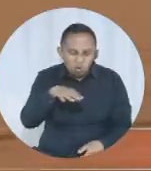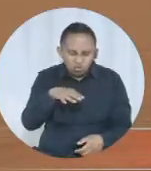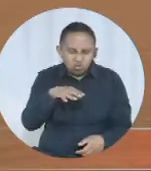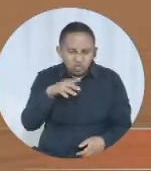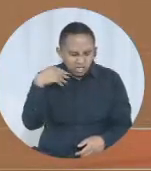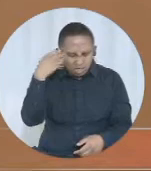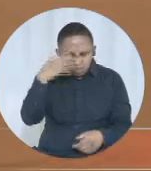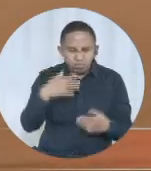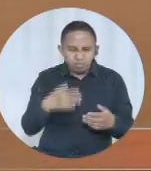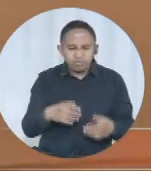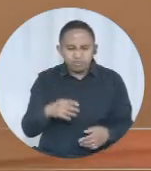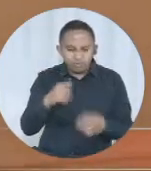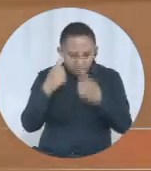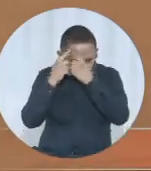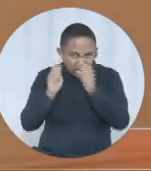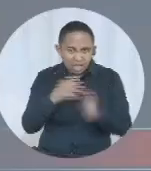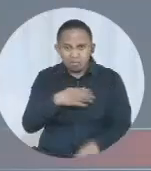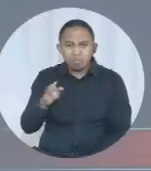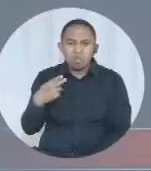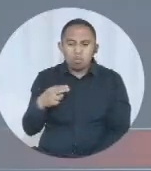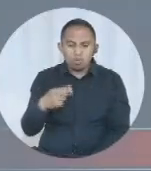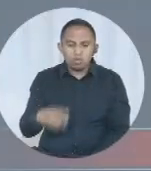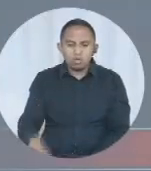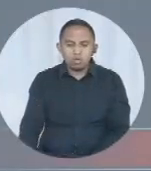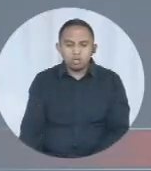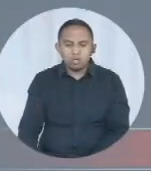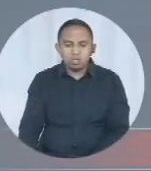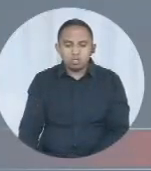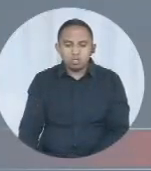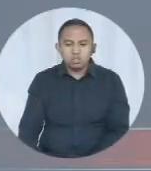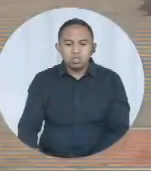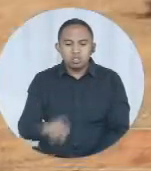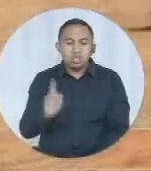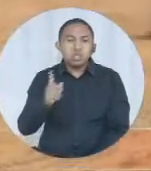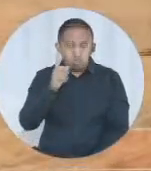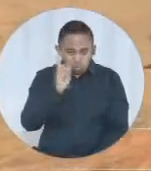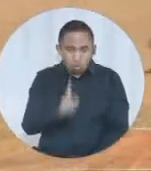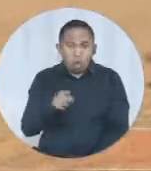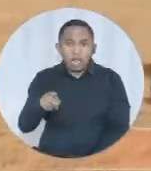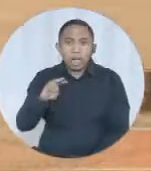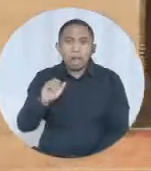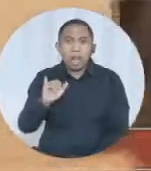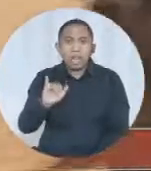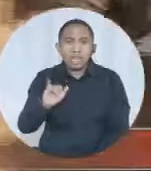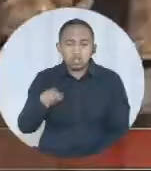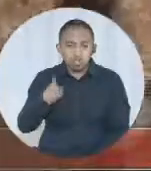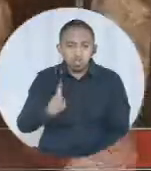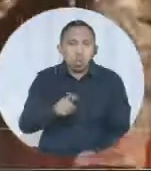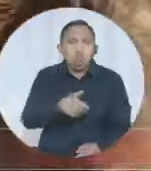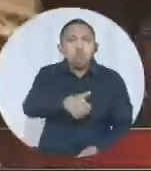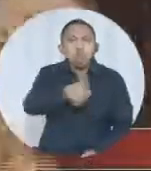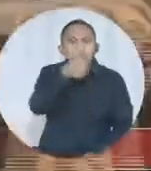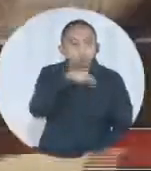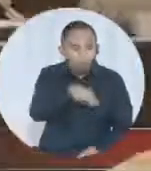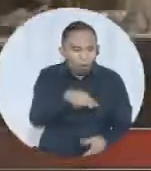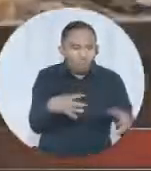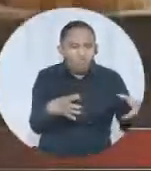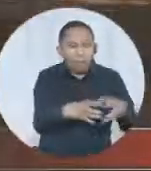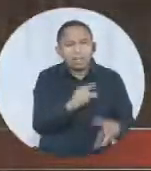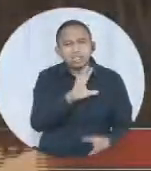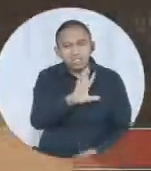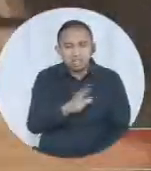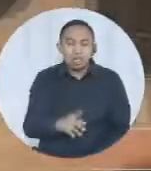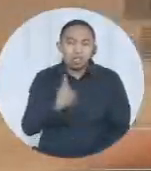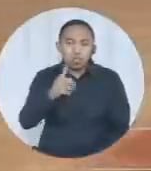ny fanakanana azy amin'ny fandraisana ny mahafilohan'ity vondrona ity. Tamin'ny febroary 2022 teo no